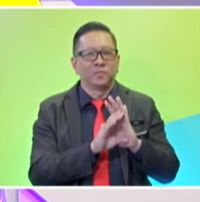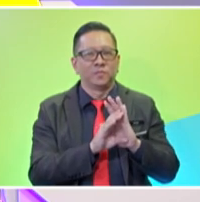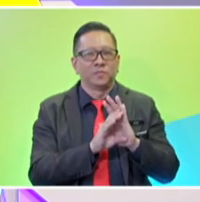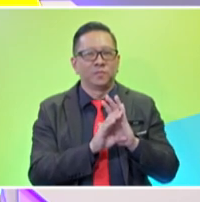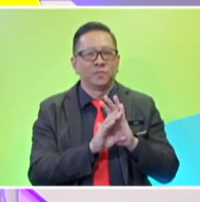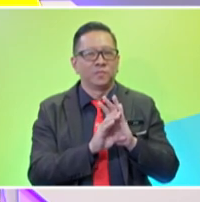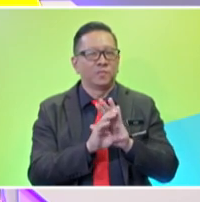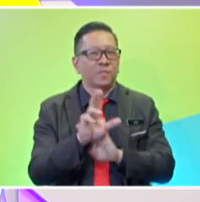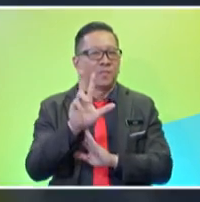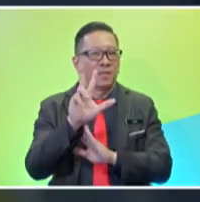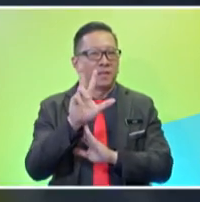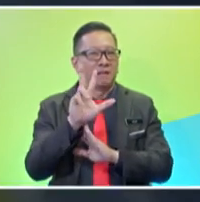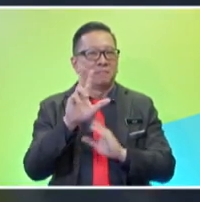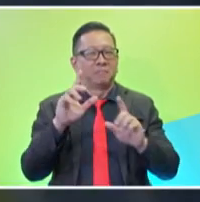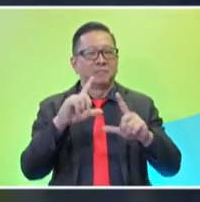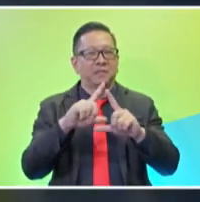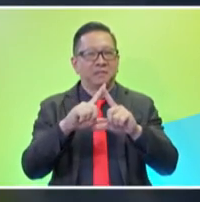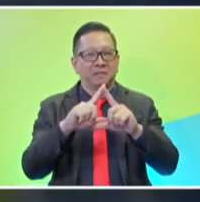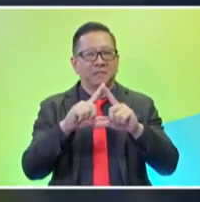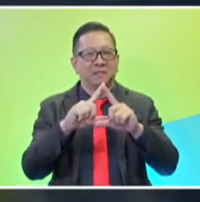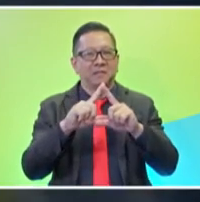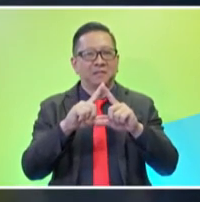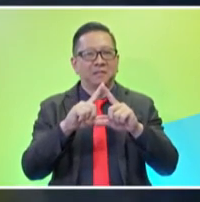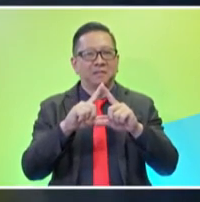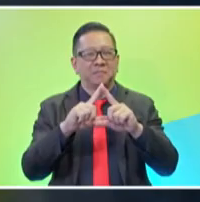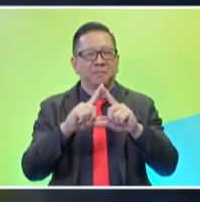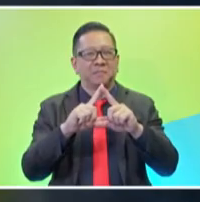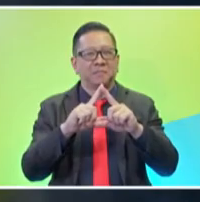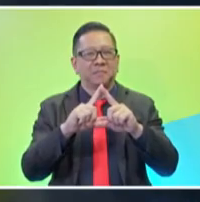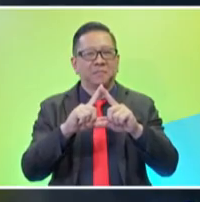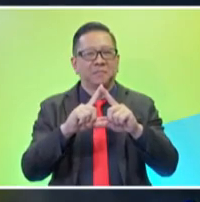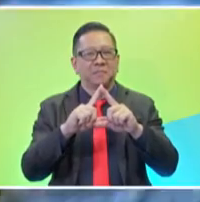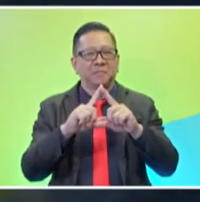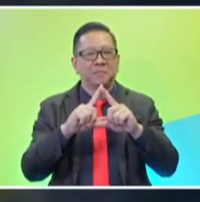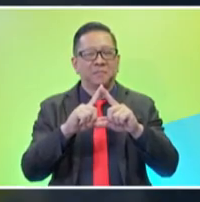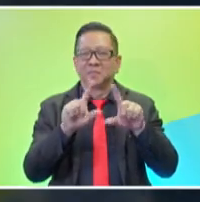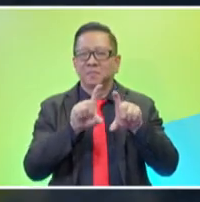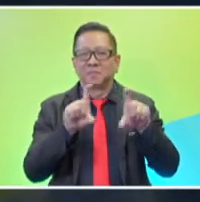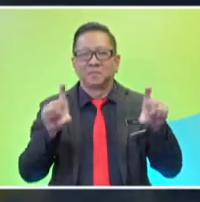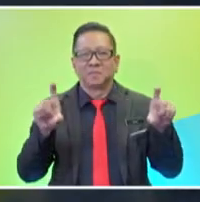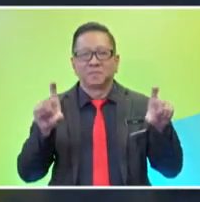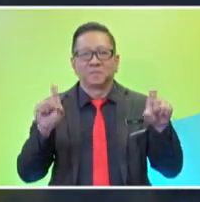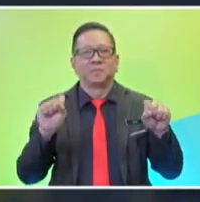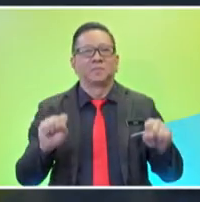tiga segi ya segitiga segitiga Prisma ya oke